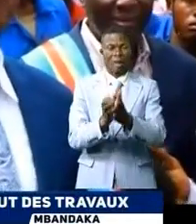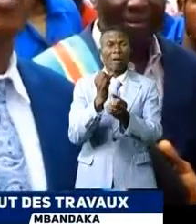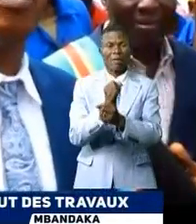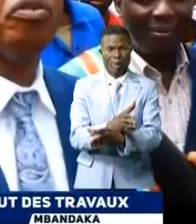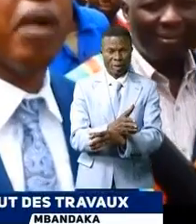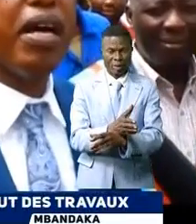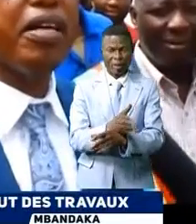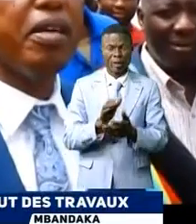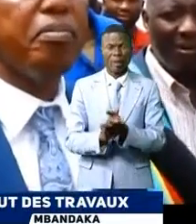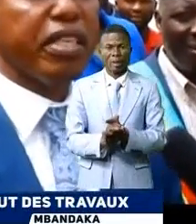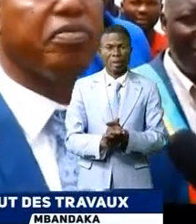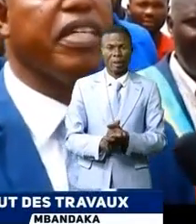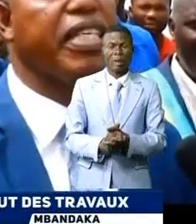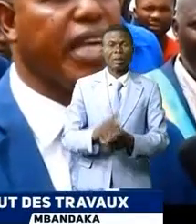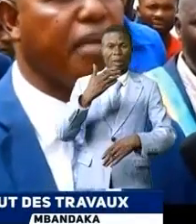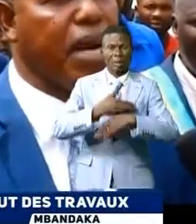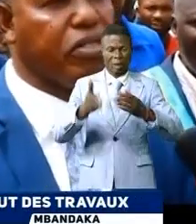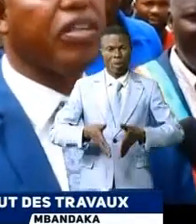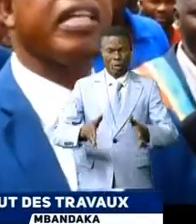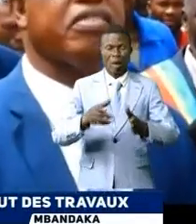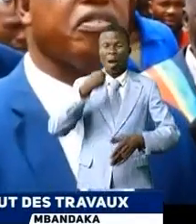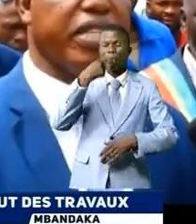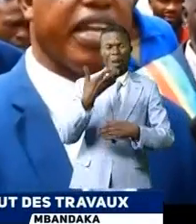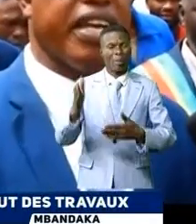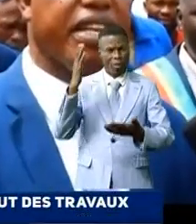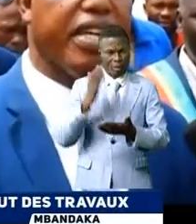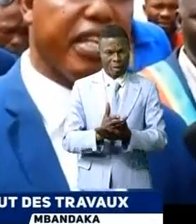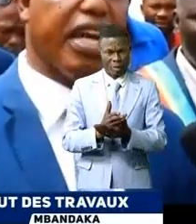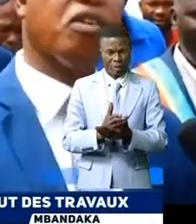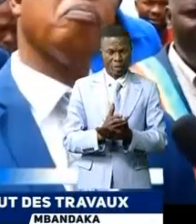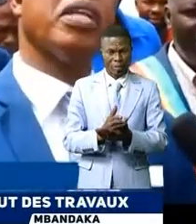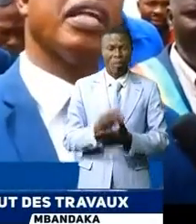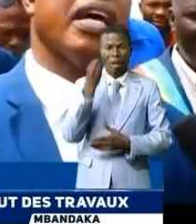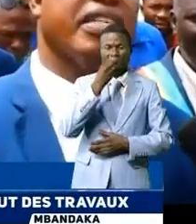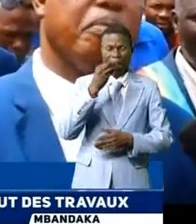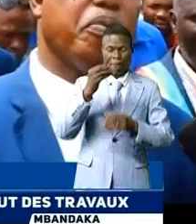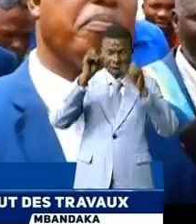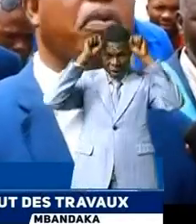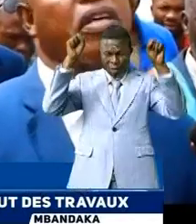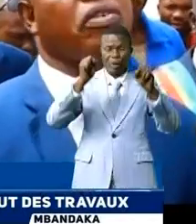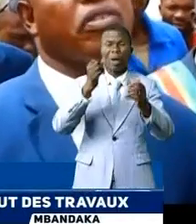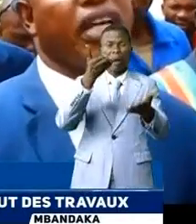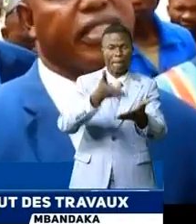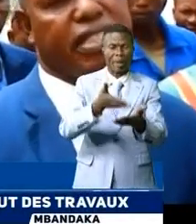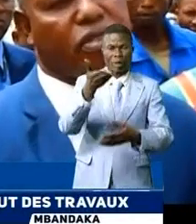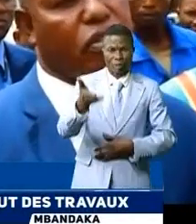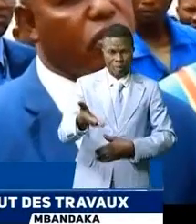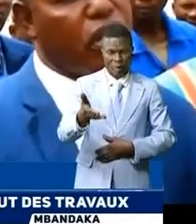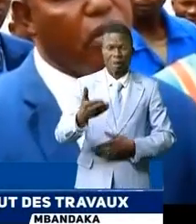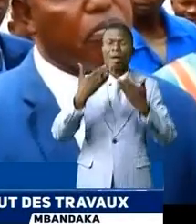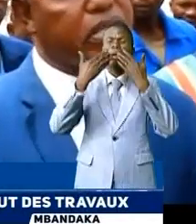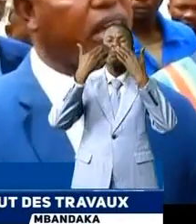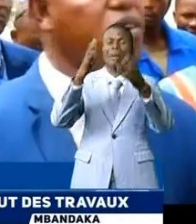Fini les doutes, fini les bavardages. Les mains du chef de l'État sont visibles sur le terrain. Nous lui disons